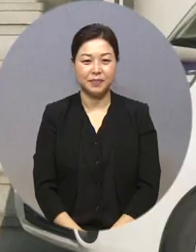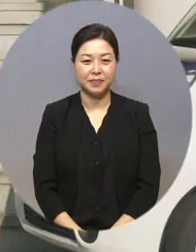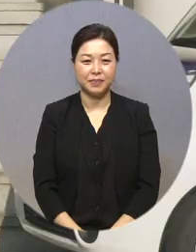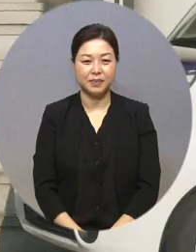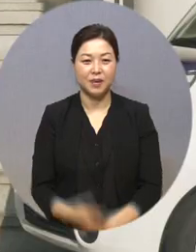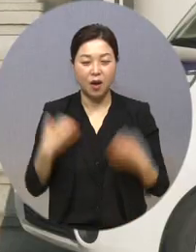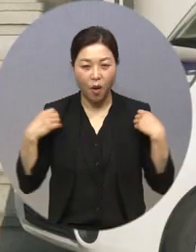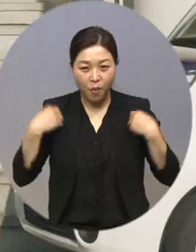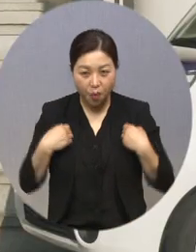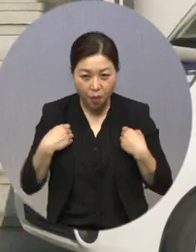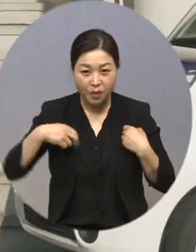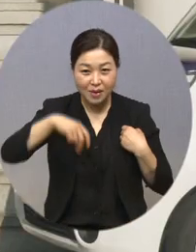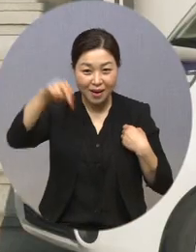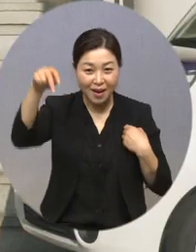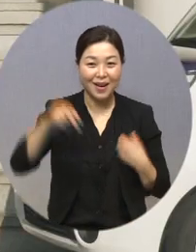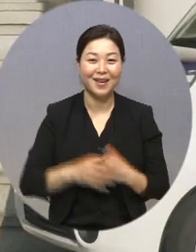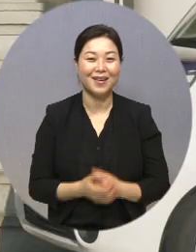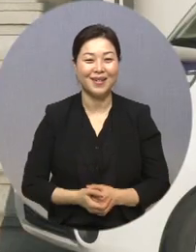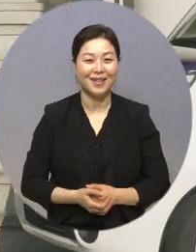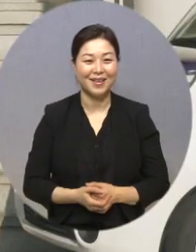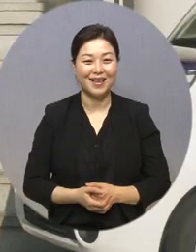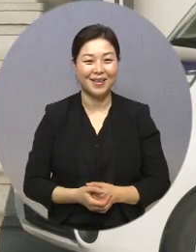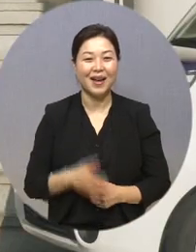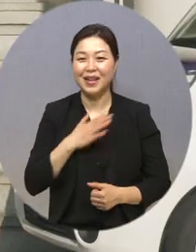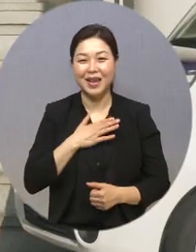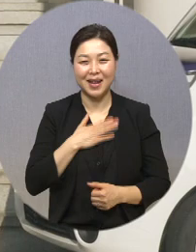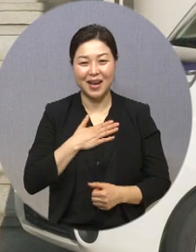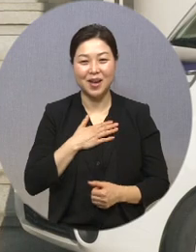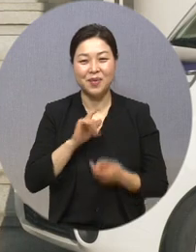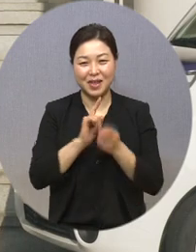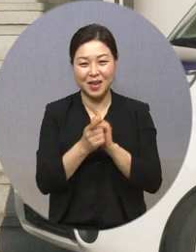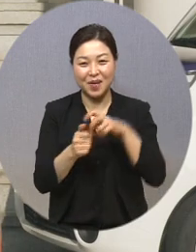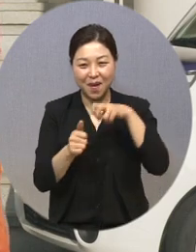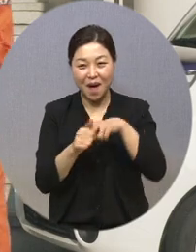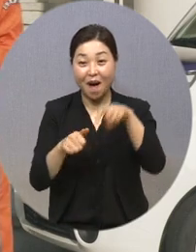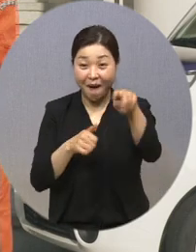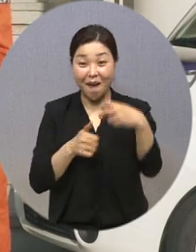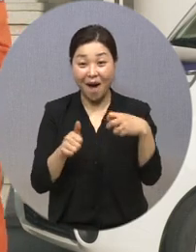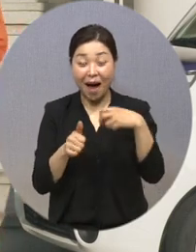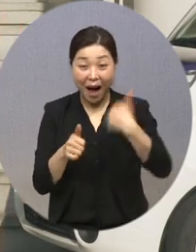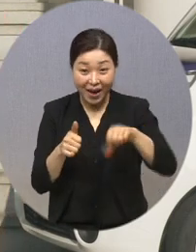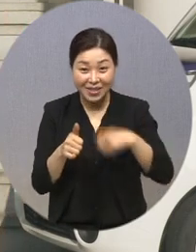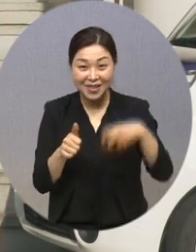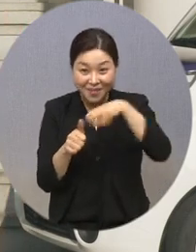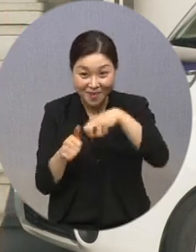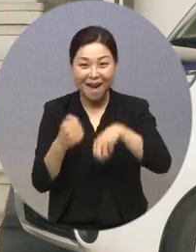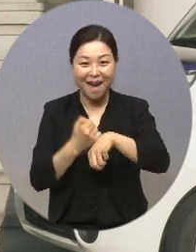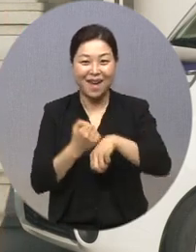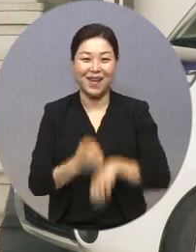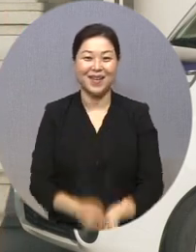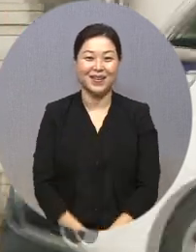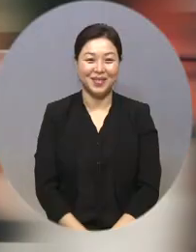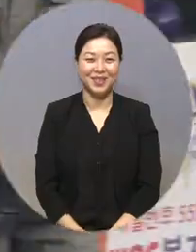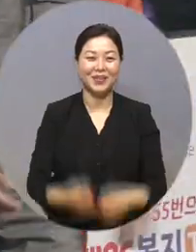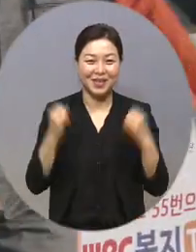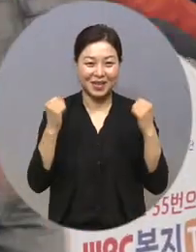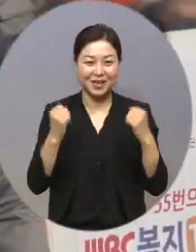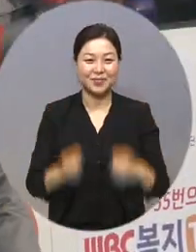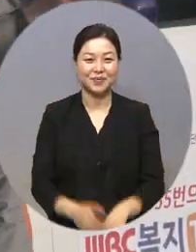업혀 들어갈까요? 오 야. 내가 업어야 돼. 파이팅입니다. 파이팅! 파이팅!